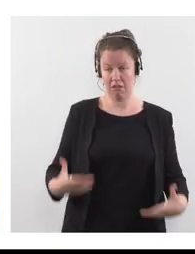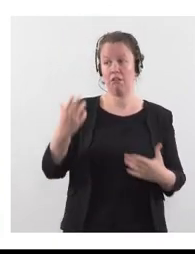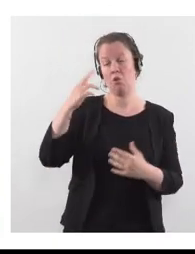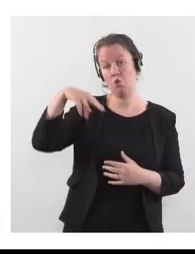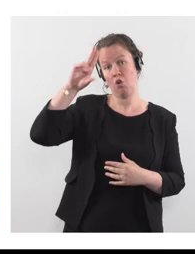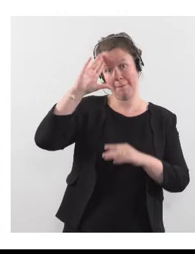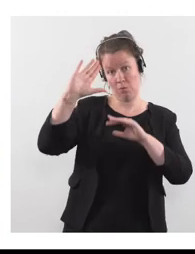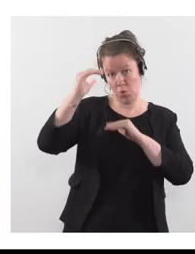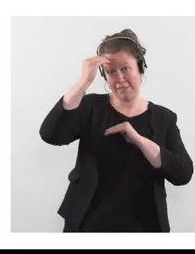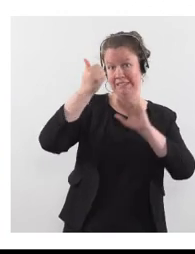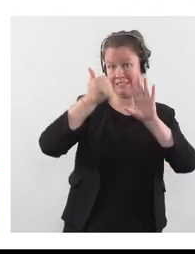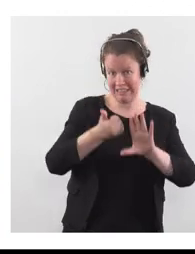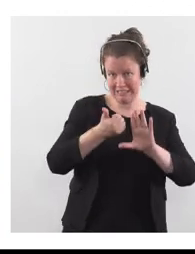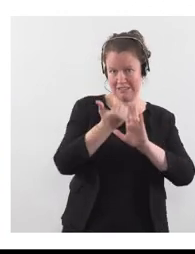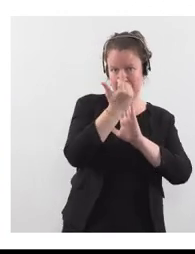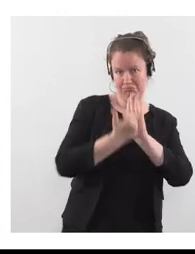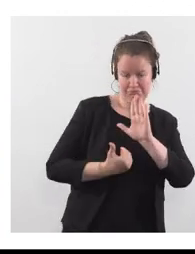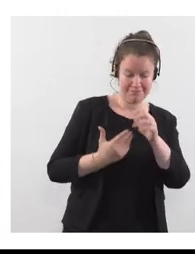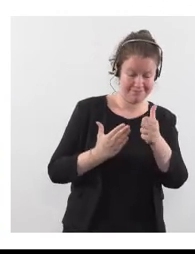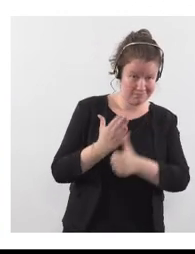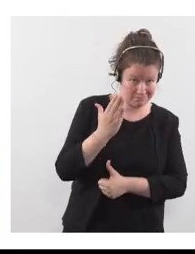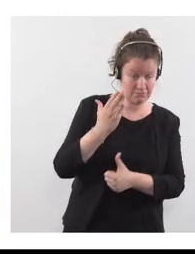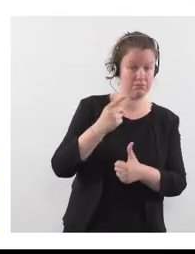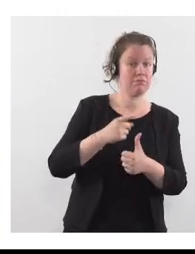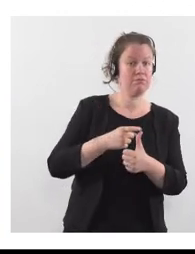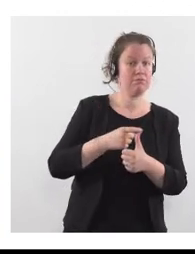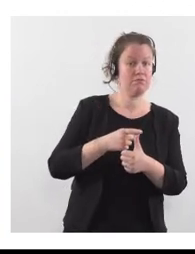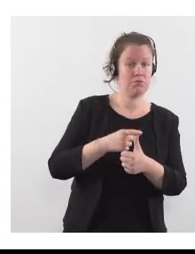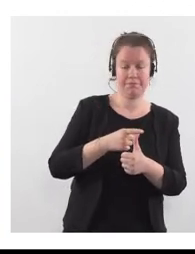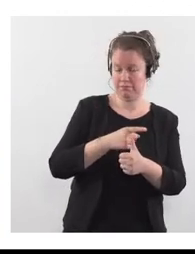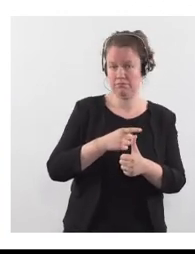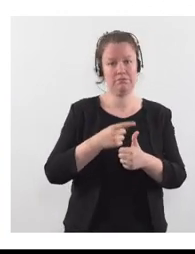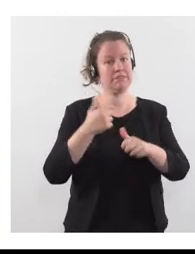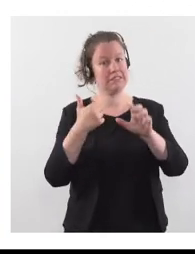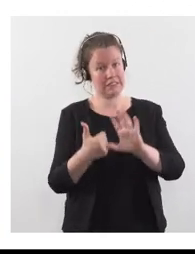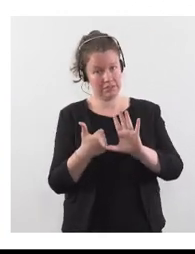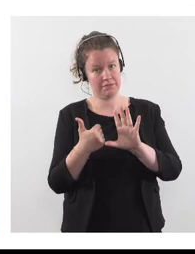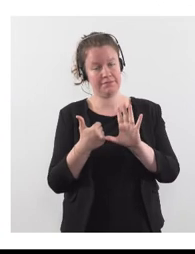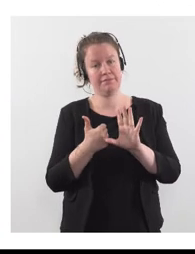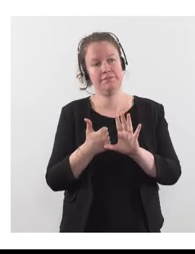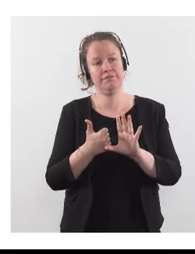traité. Donc, cela représente moins que...